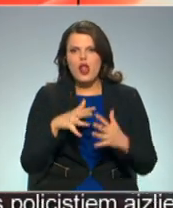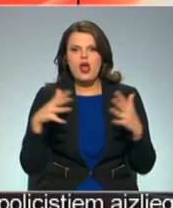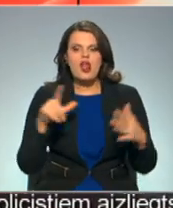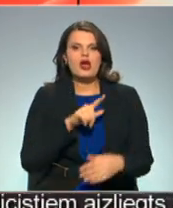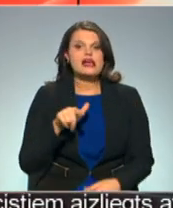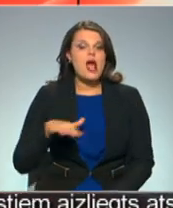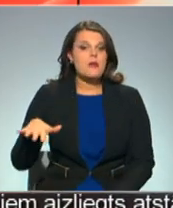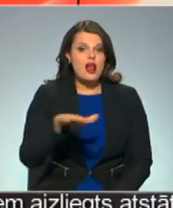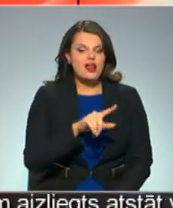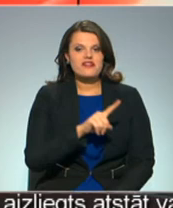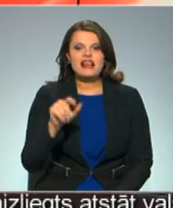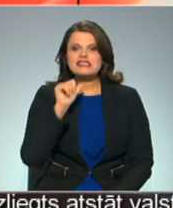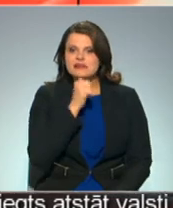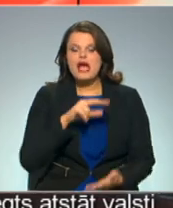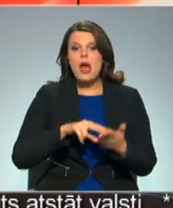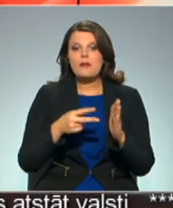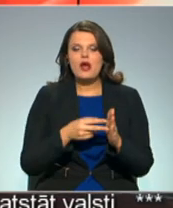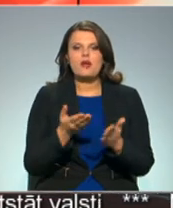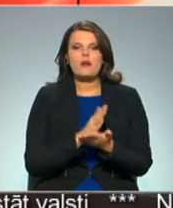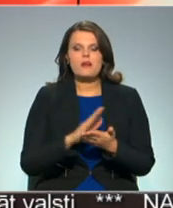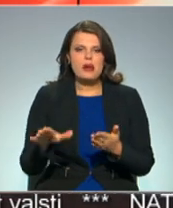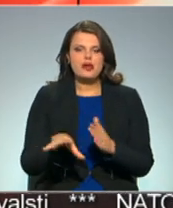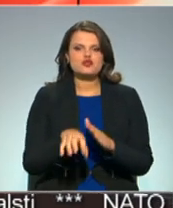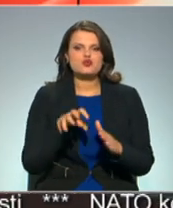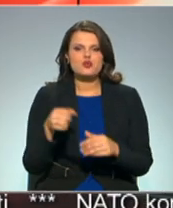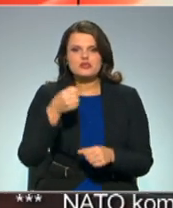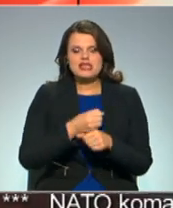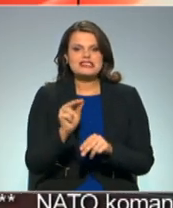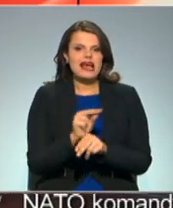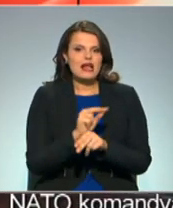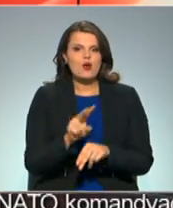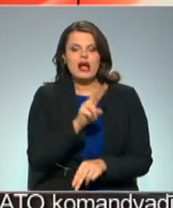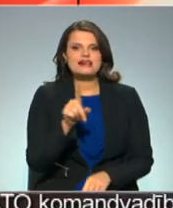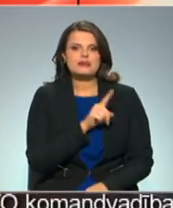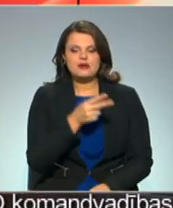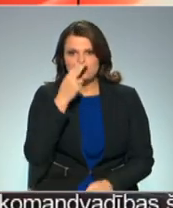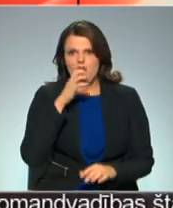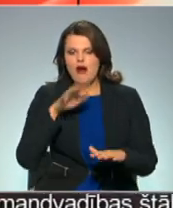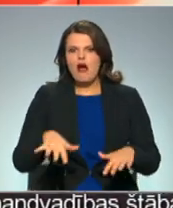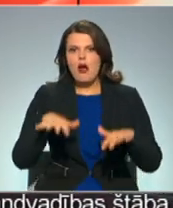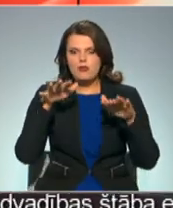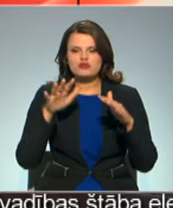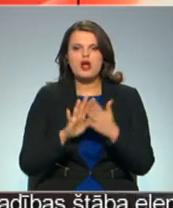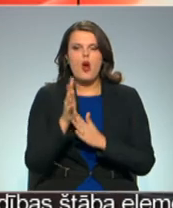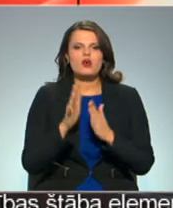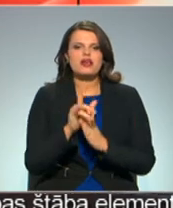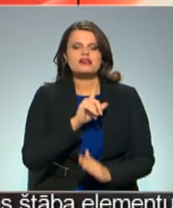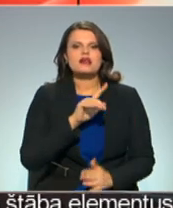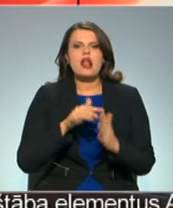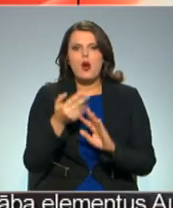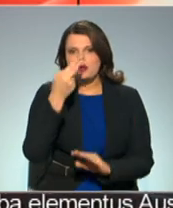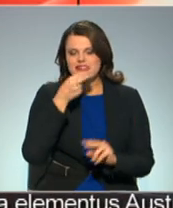apjomīgākajām Latvijā. Līdz maijam tiek plānots pabeigt sūkņu stacijas rekonstrukciju, kas pasargās no aplošanas auglīgās lauksaimniecības